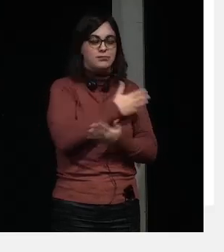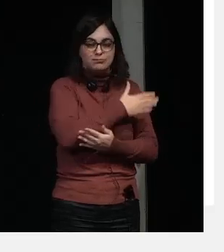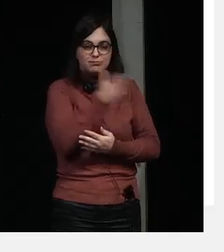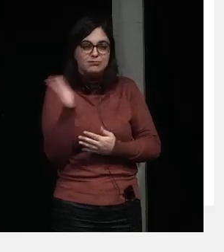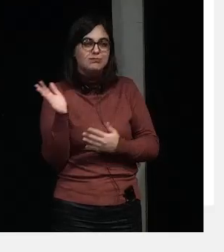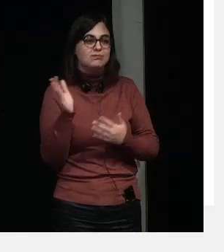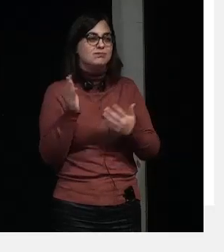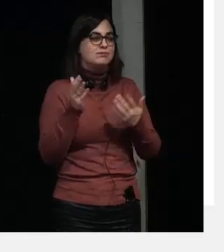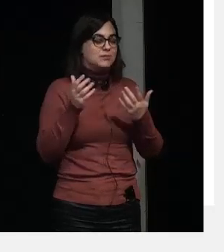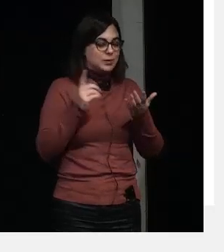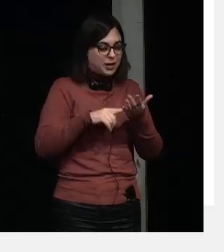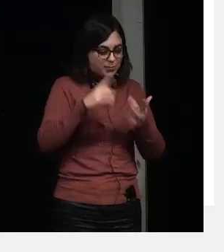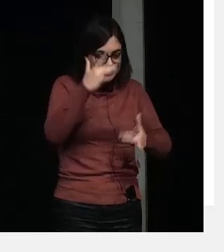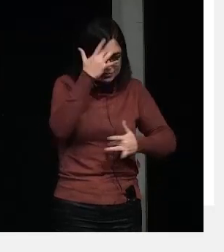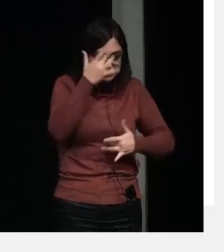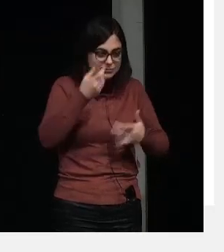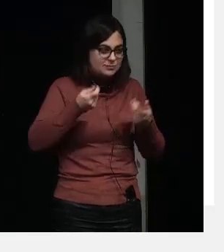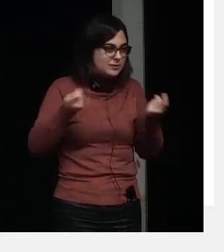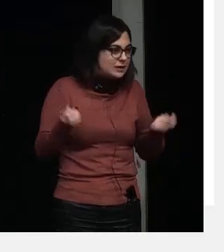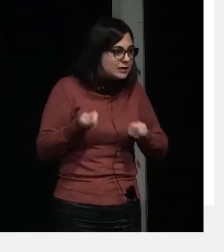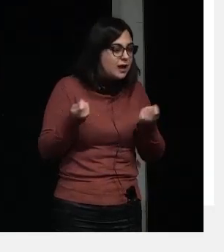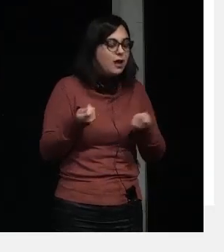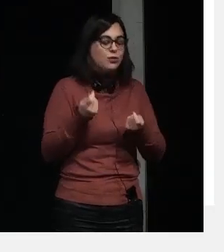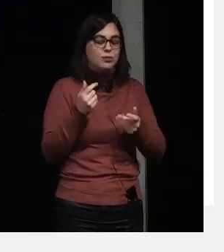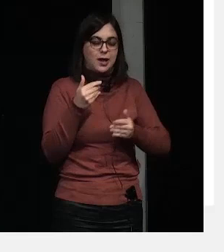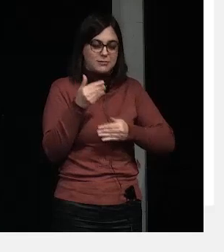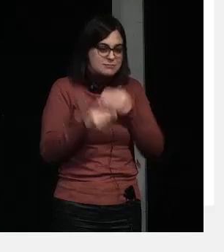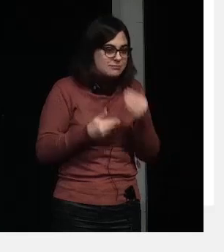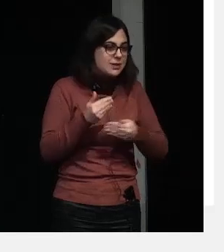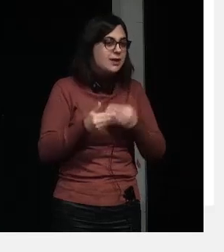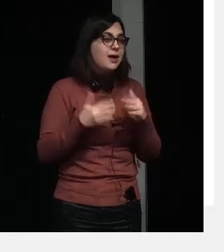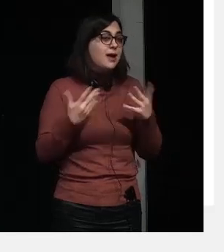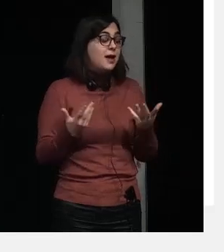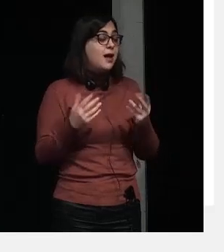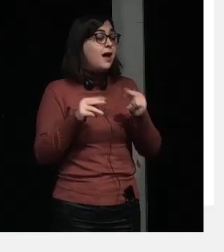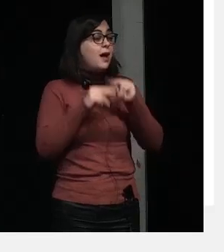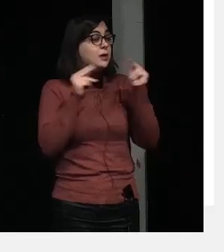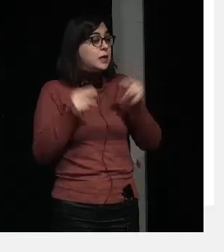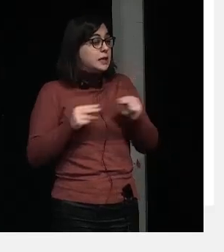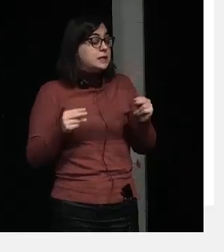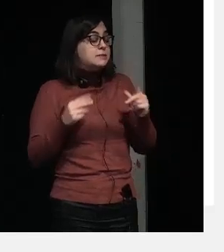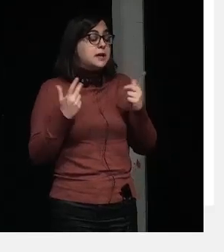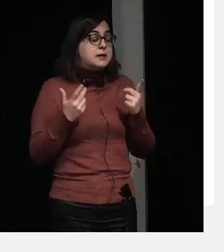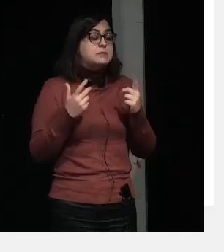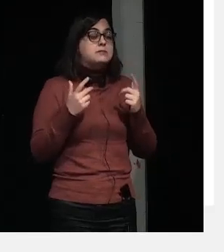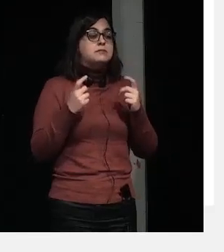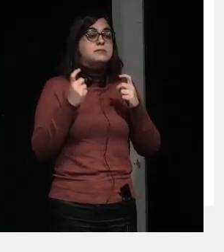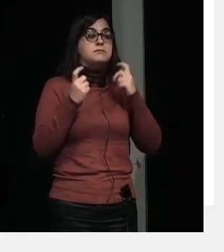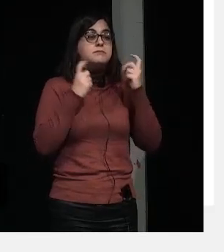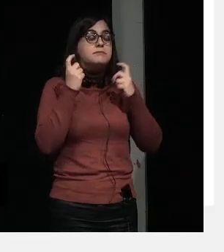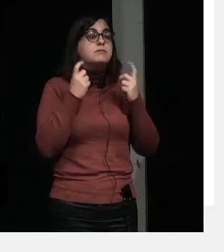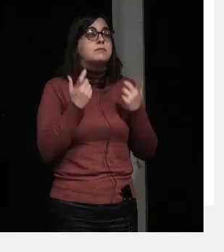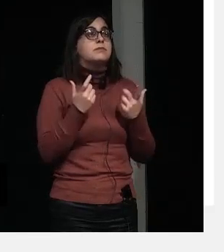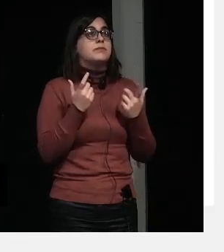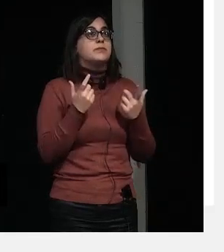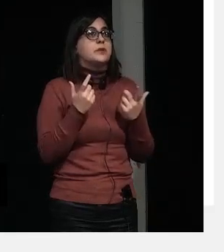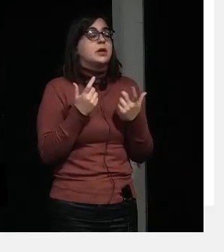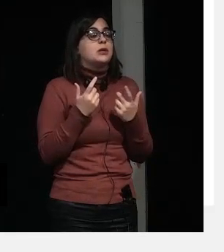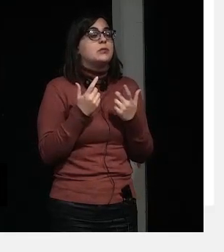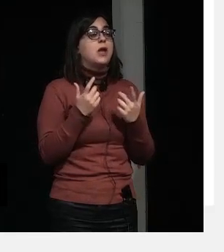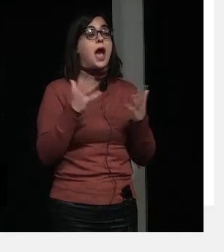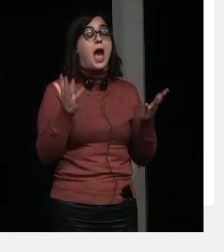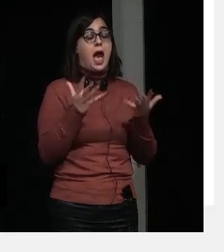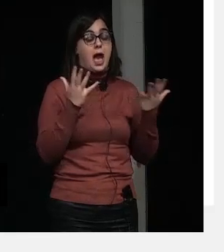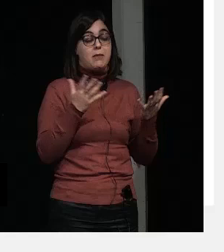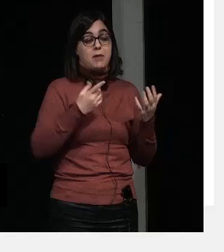realign what you do concerning your audience. I was wondering, who are you really asking? I mean, when we try